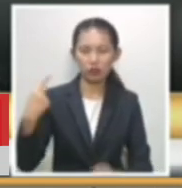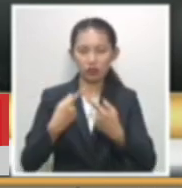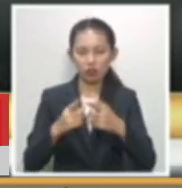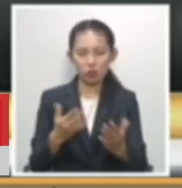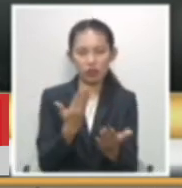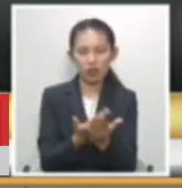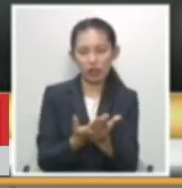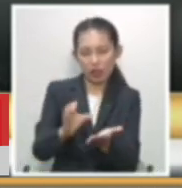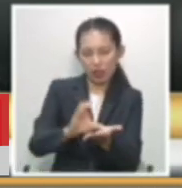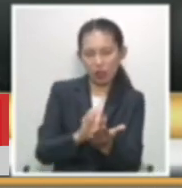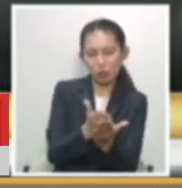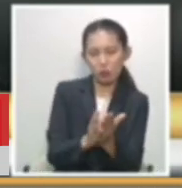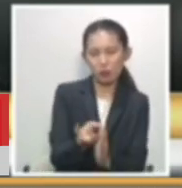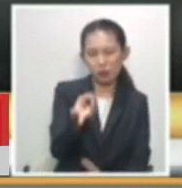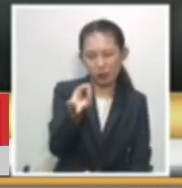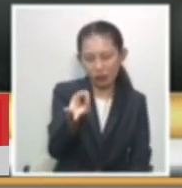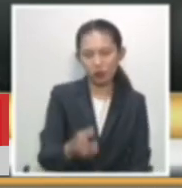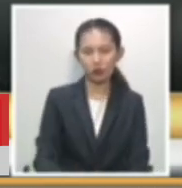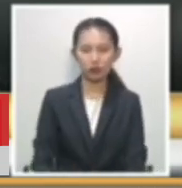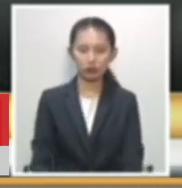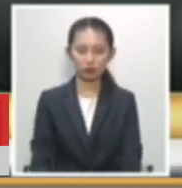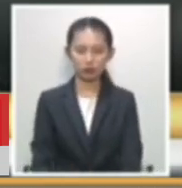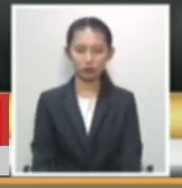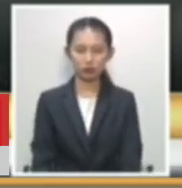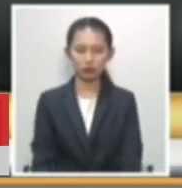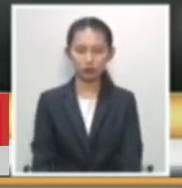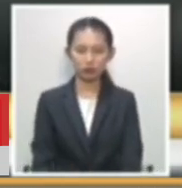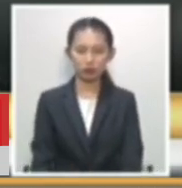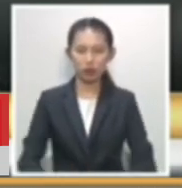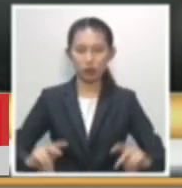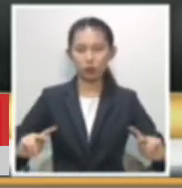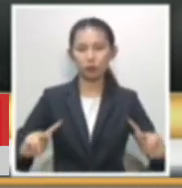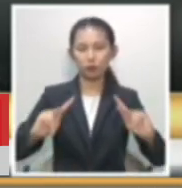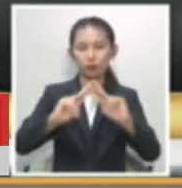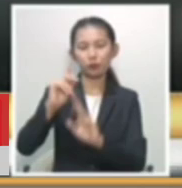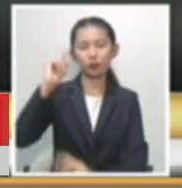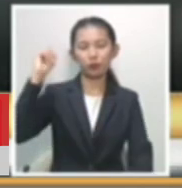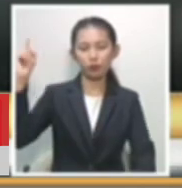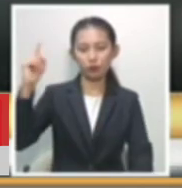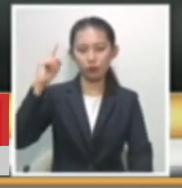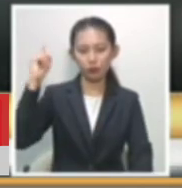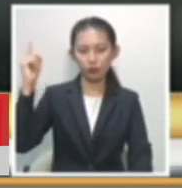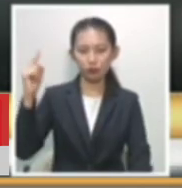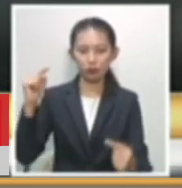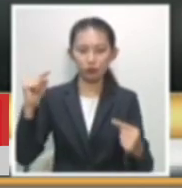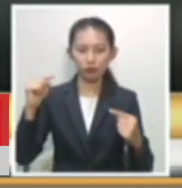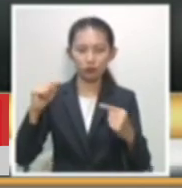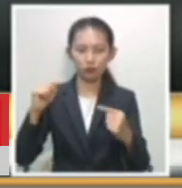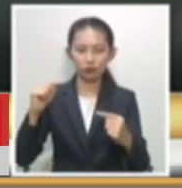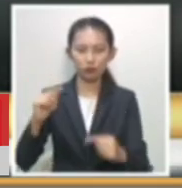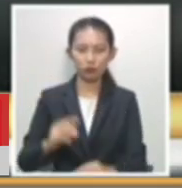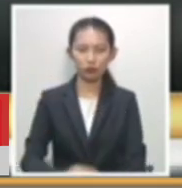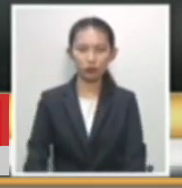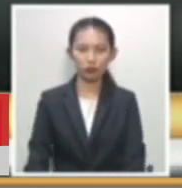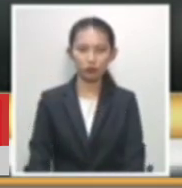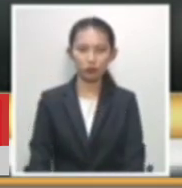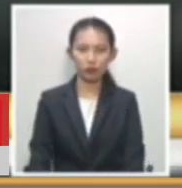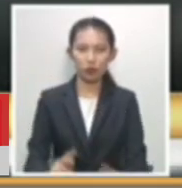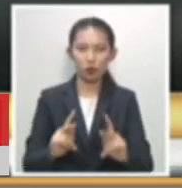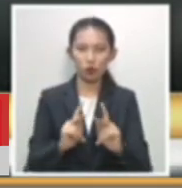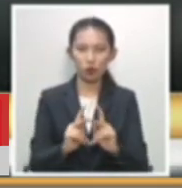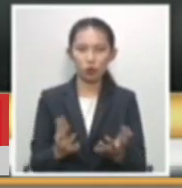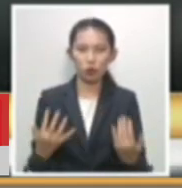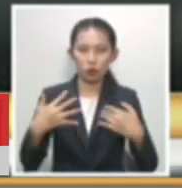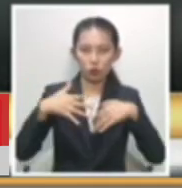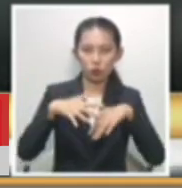ค่นี้กรมการท่องเที่ยวเป็นหนึ่งในกรมของกระทรวงการท่องเที่ยวท่านประธานทราบไหม